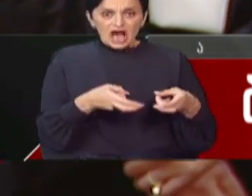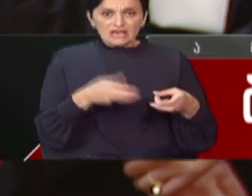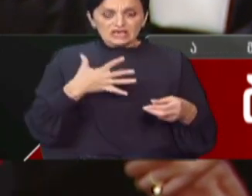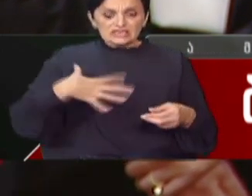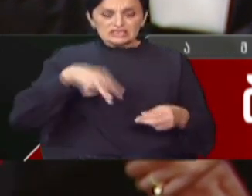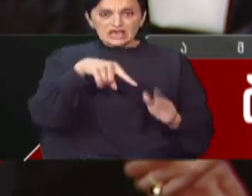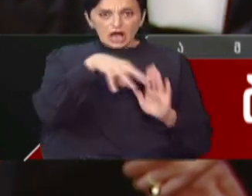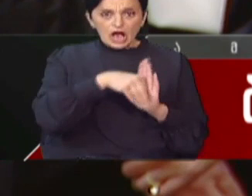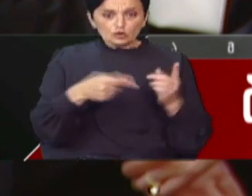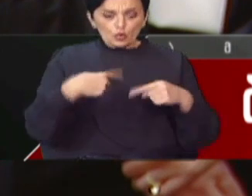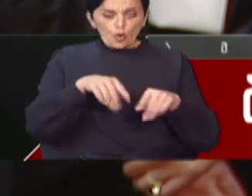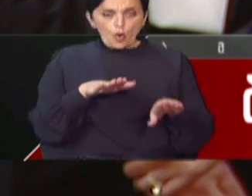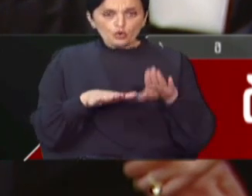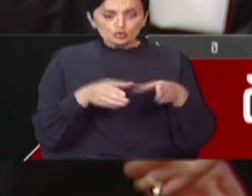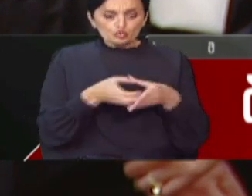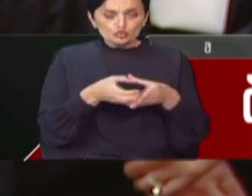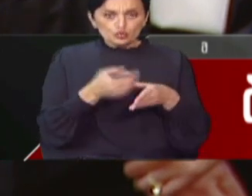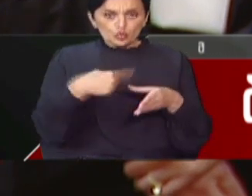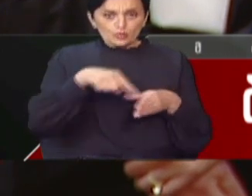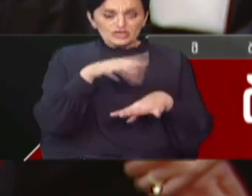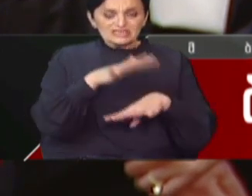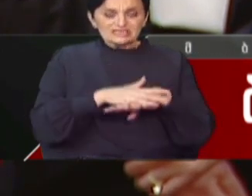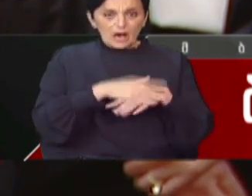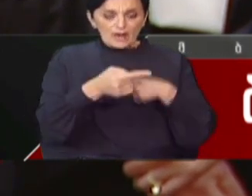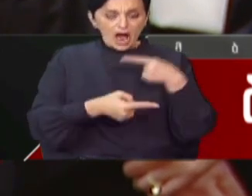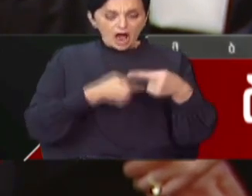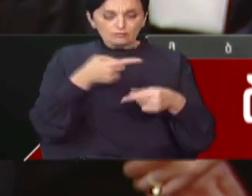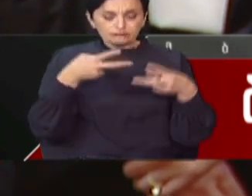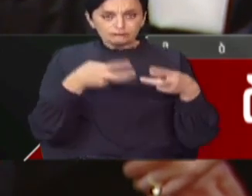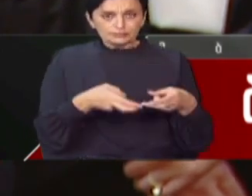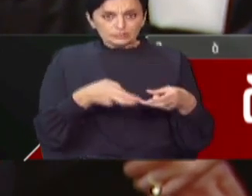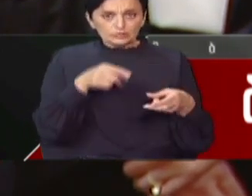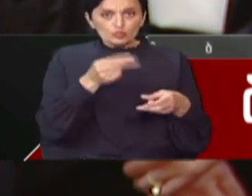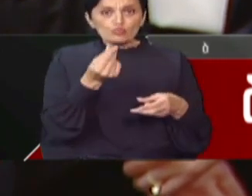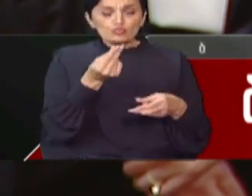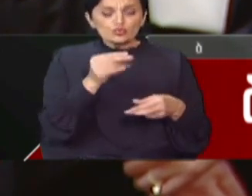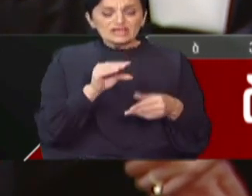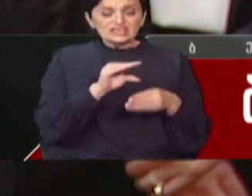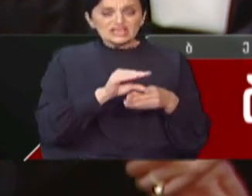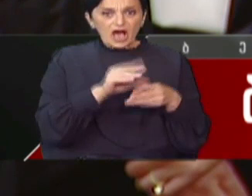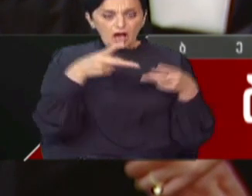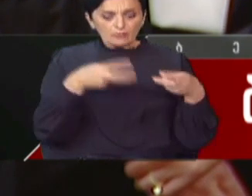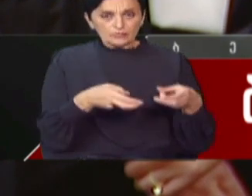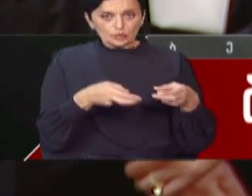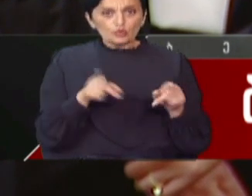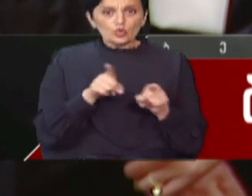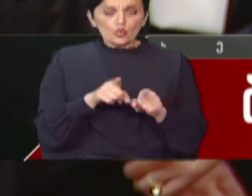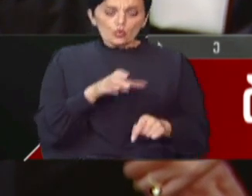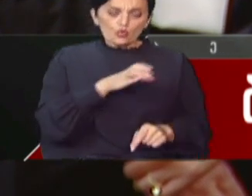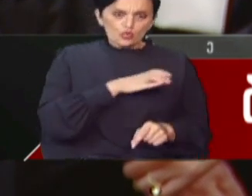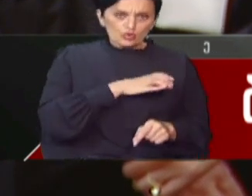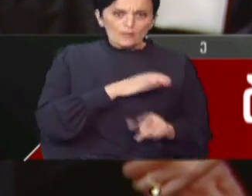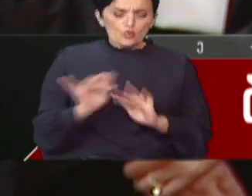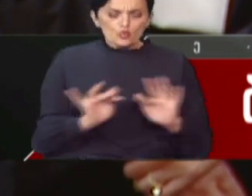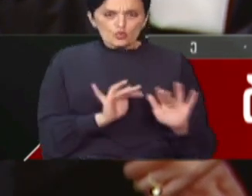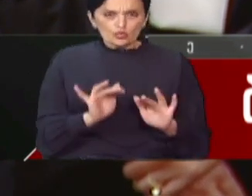საქართველოში ორგანიზებული ჯგუფის საბანკო ანგარიშებსა და მათზე განთავსებულ ფულად თანხებს, ისევე როგორც უძრავ და